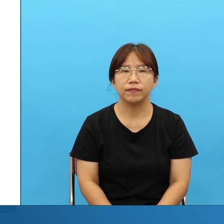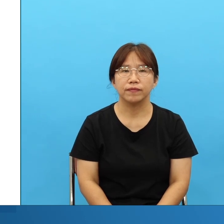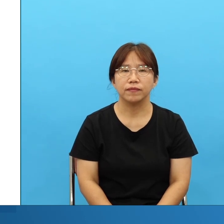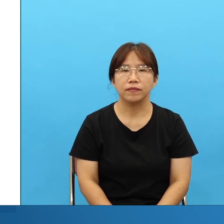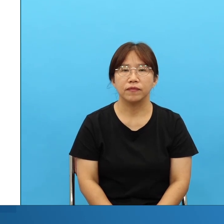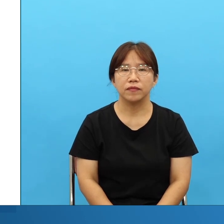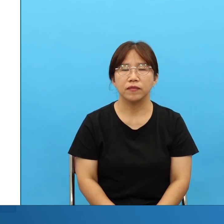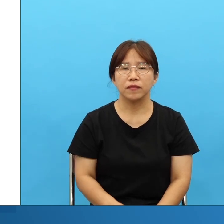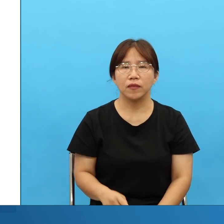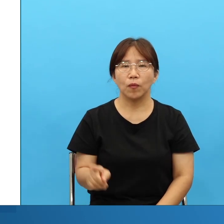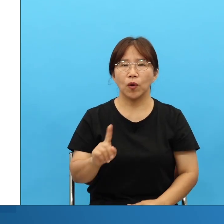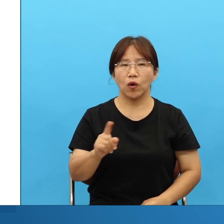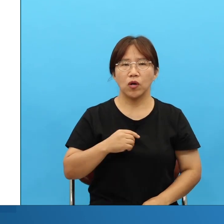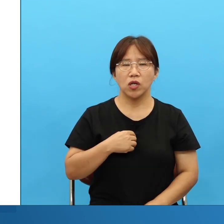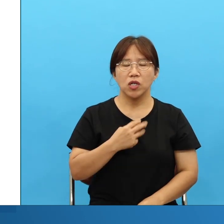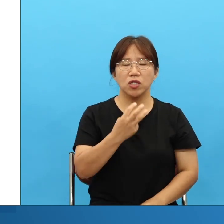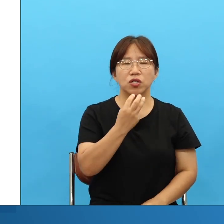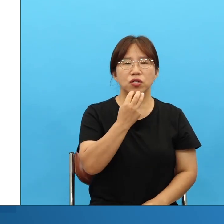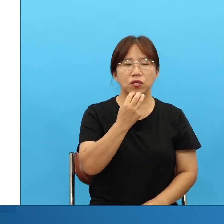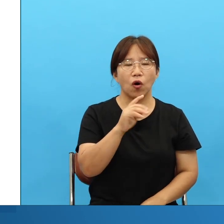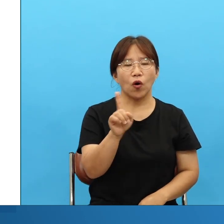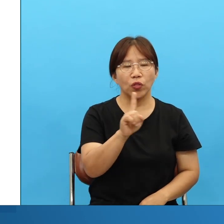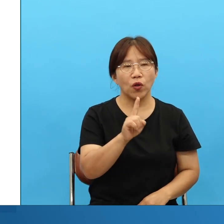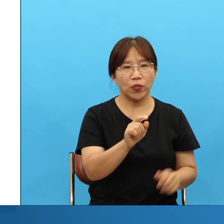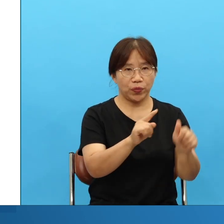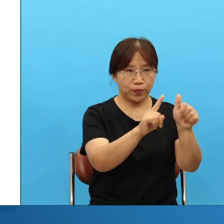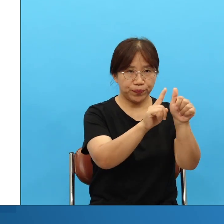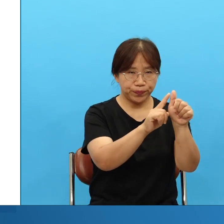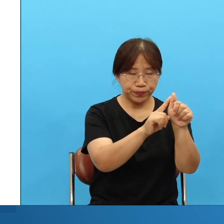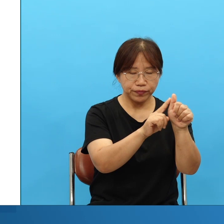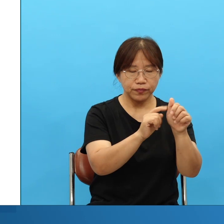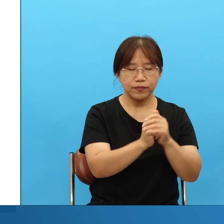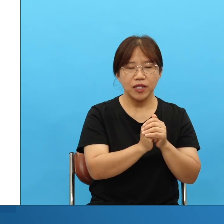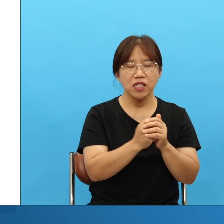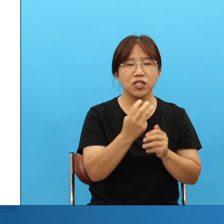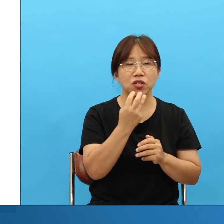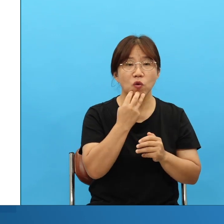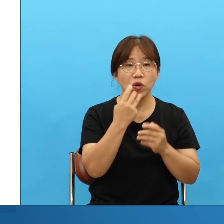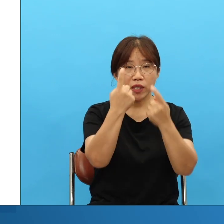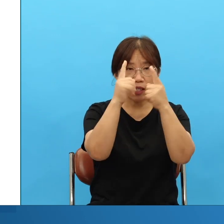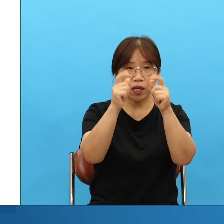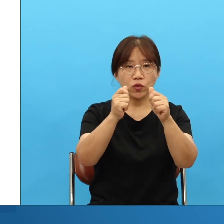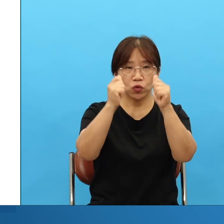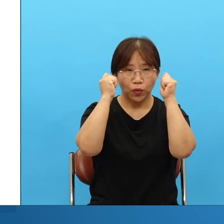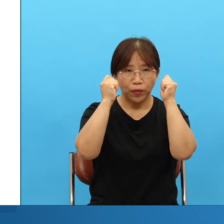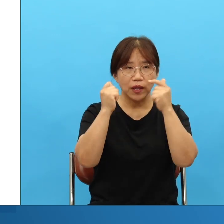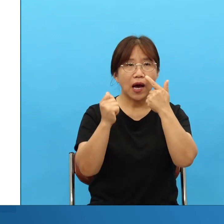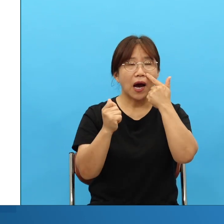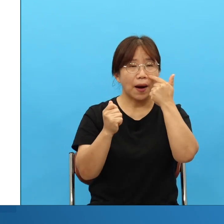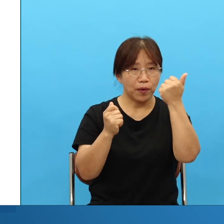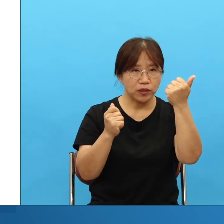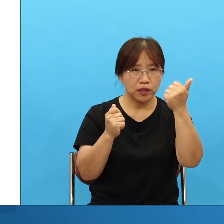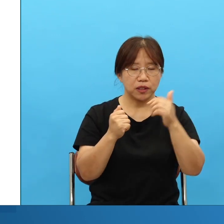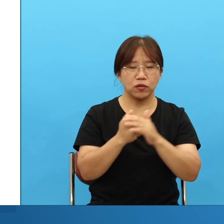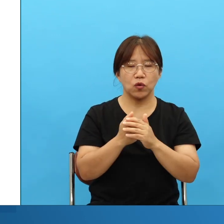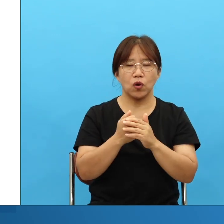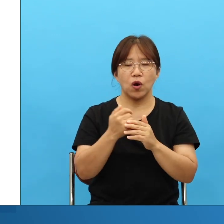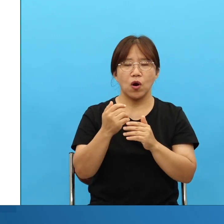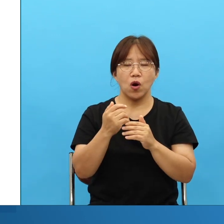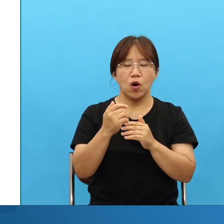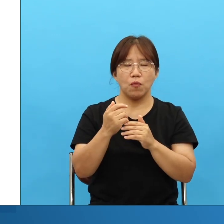서울대 나온 아버지와 아주 부자 사업을 하는 엄마 밑에서 이렇게 형도 서울대고, 근데